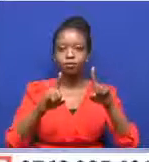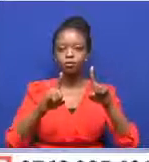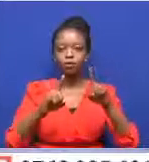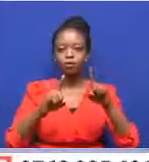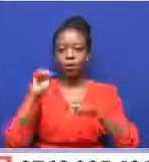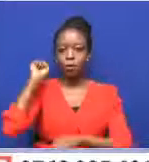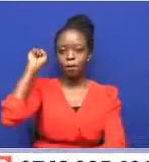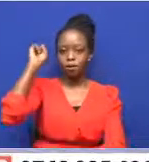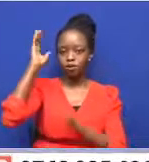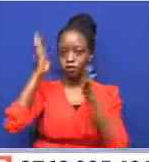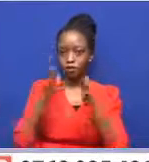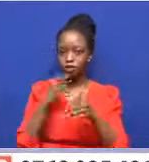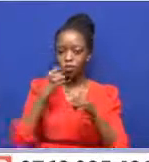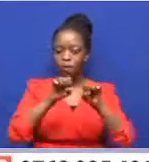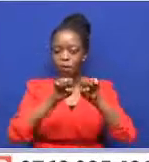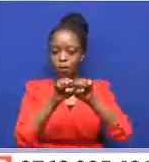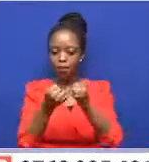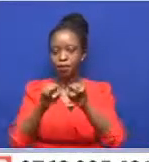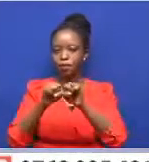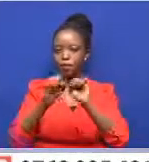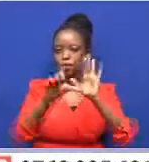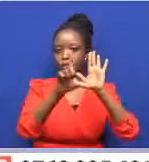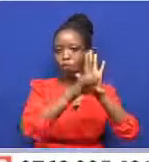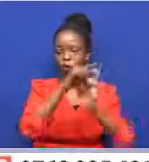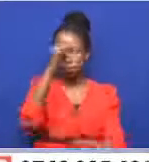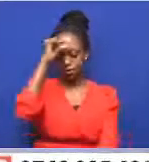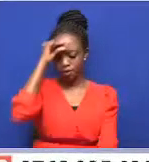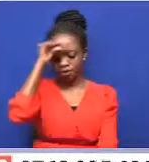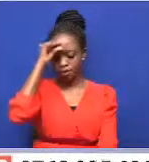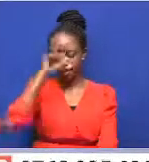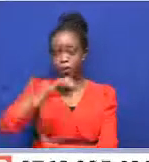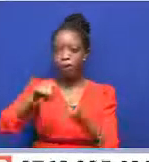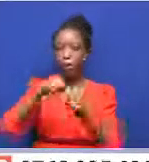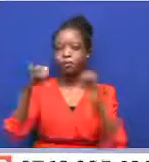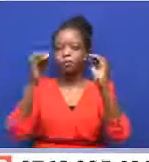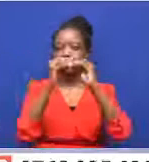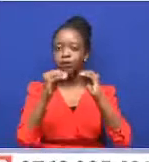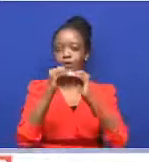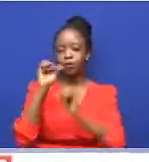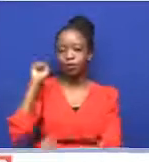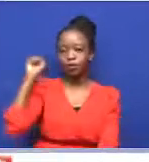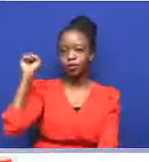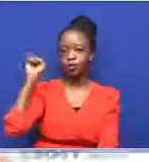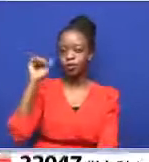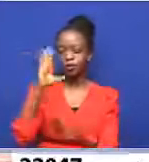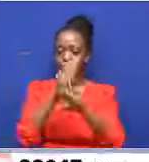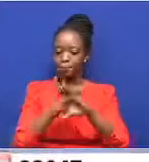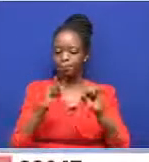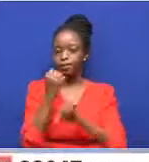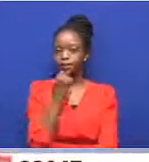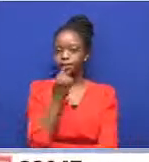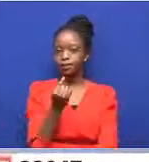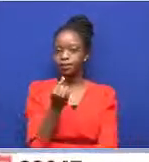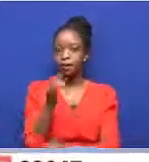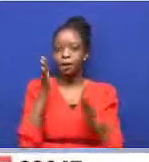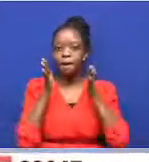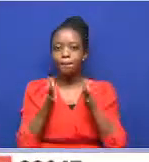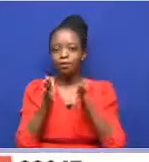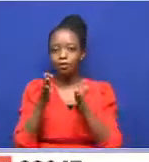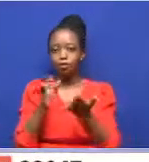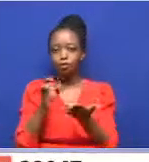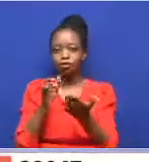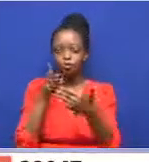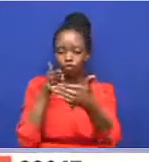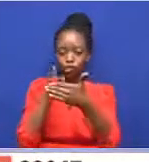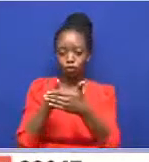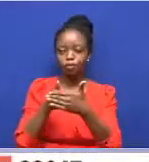Kisiasa ambao wanakiuka masharti ya serikali kuhusu mikutano ya kisiasa. Rais anasema hakuna atakayesazwa